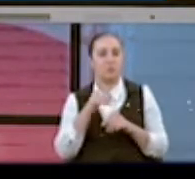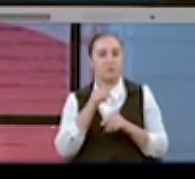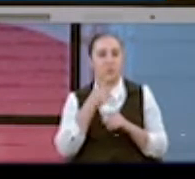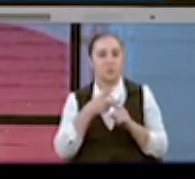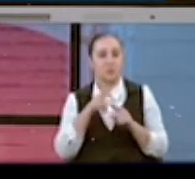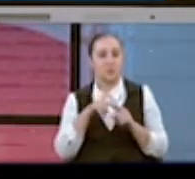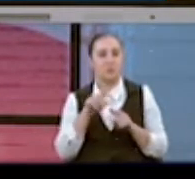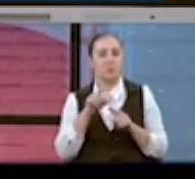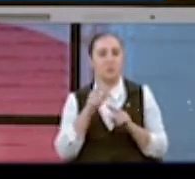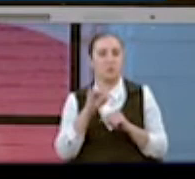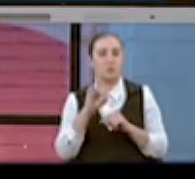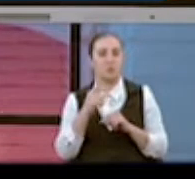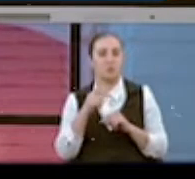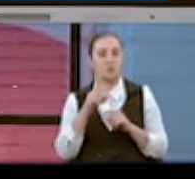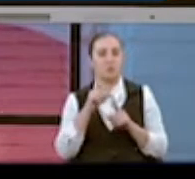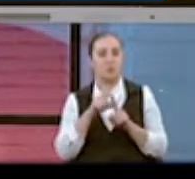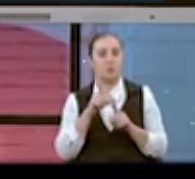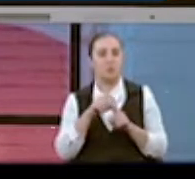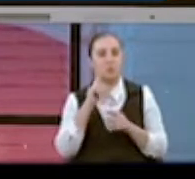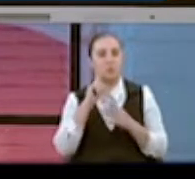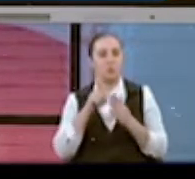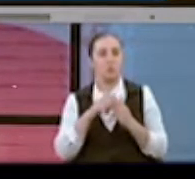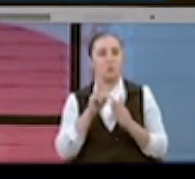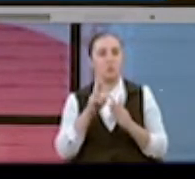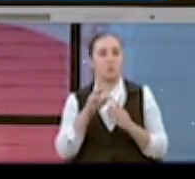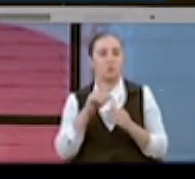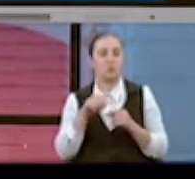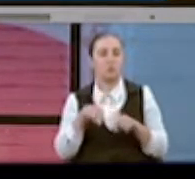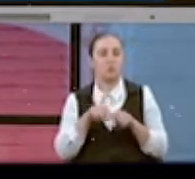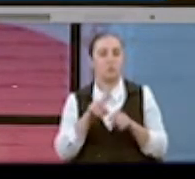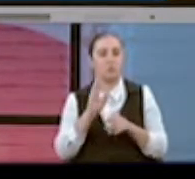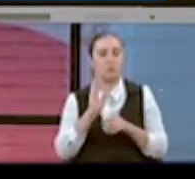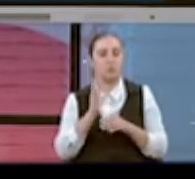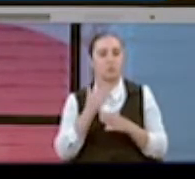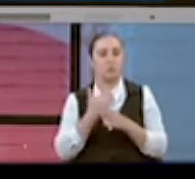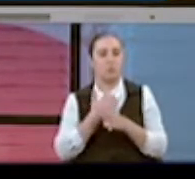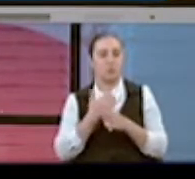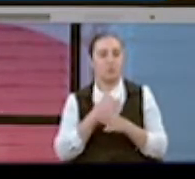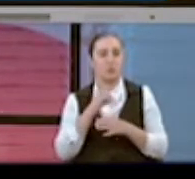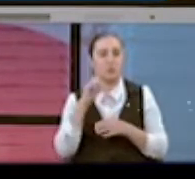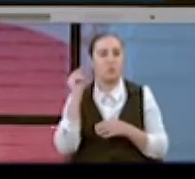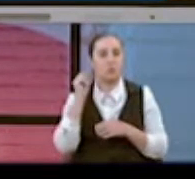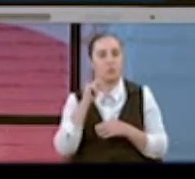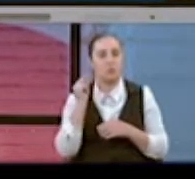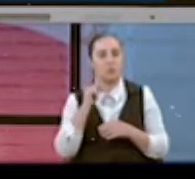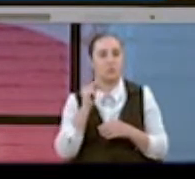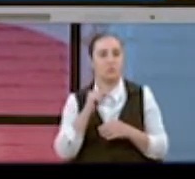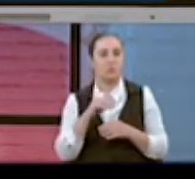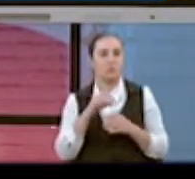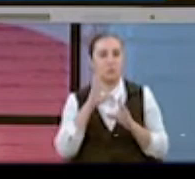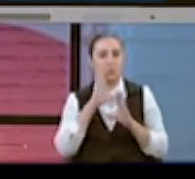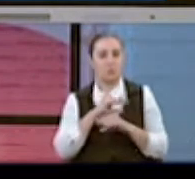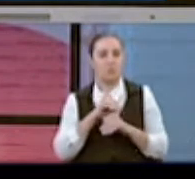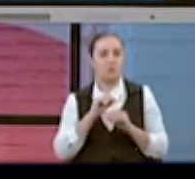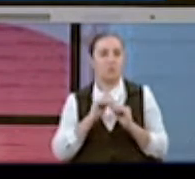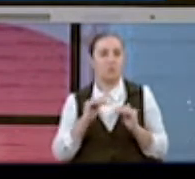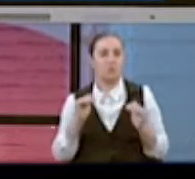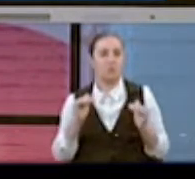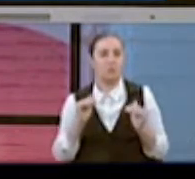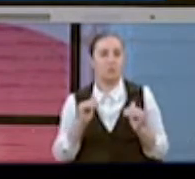разгадать это слово и узнаем, кто же сегодня будет нам помогать на уроке. Справитесь,